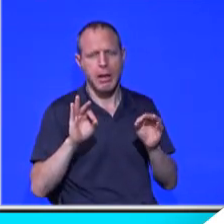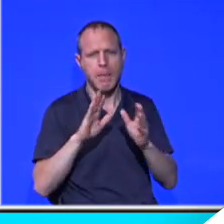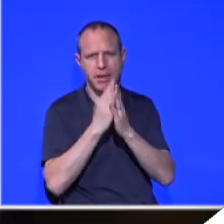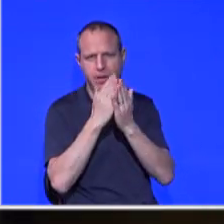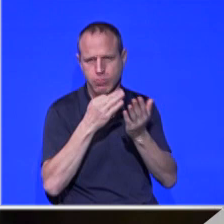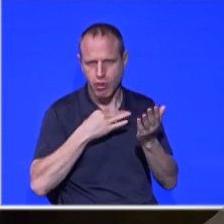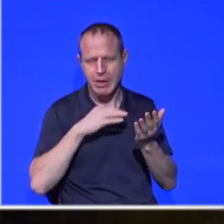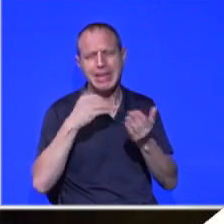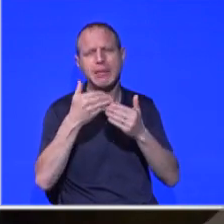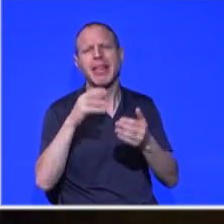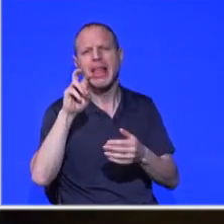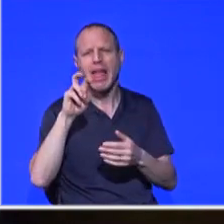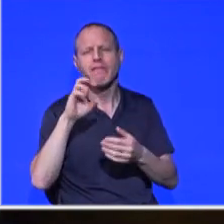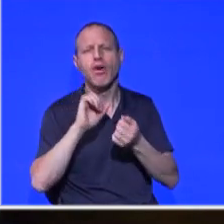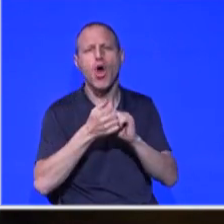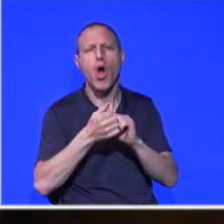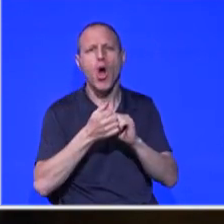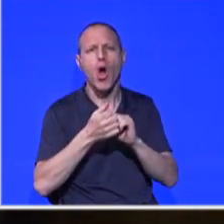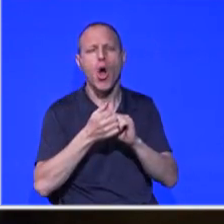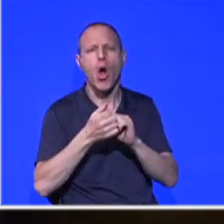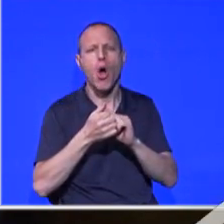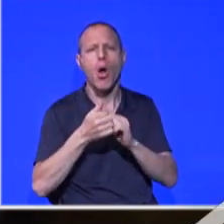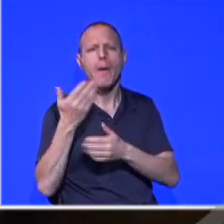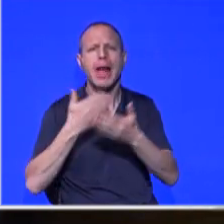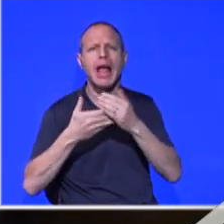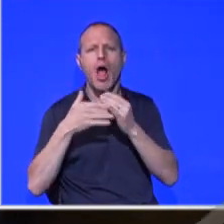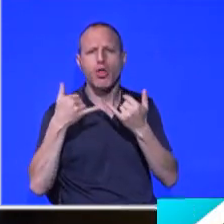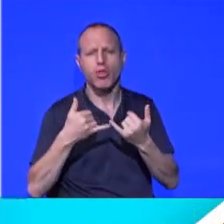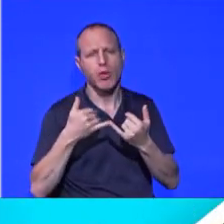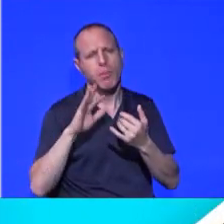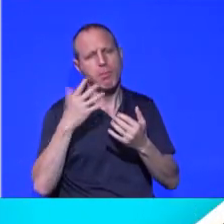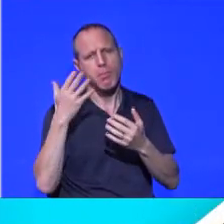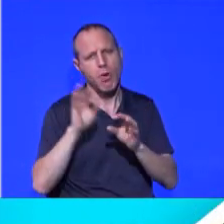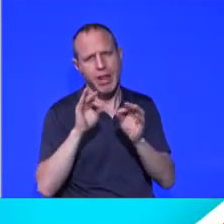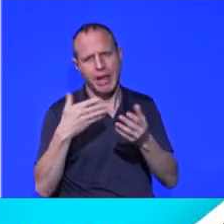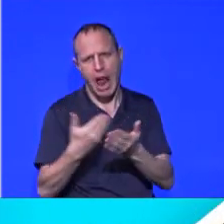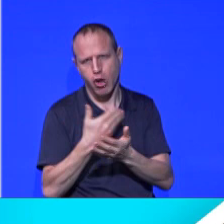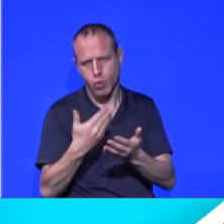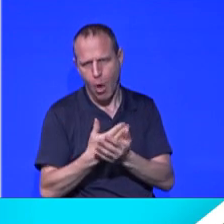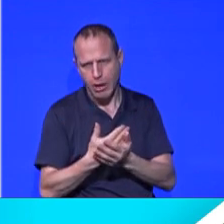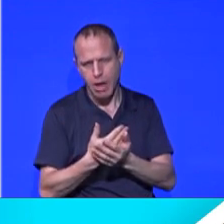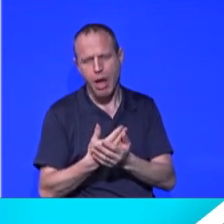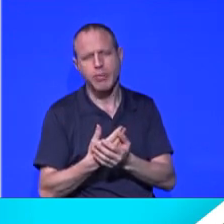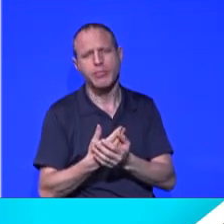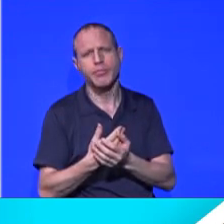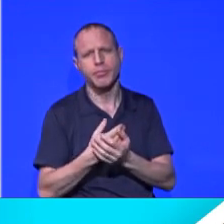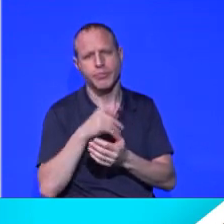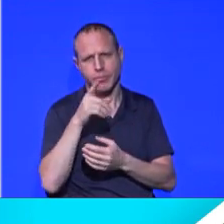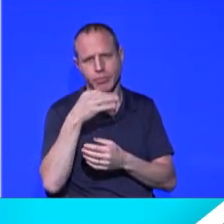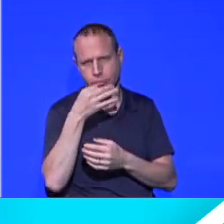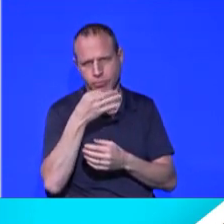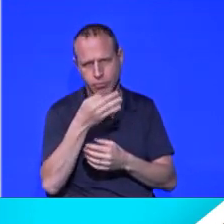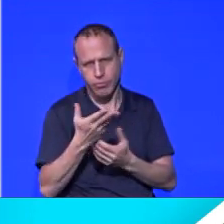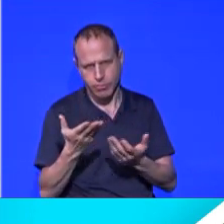מהספרים שלי, או רוצה להתחיל אותו מהאקטואליה הנוכחית? אז בואי נתחיל מהאקטואליה, כי בכל זאת אחרי חצי שעה אי אפשר להימלט